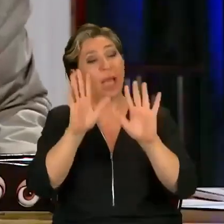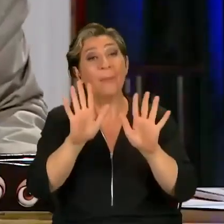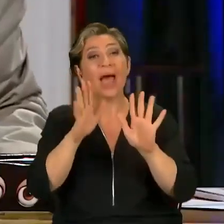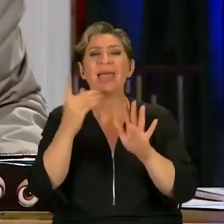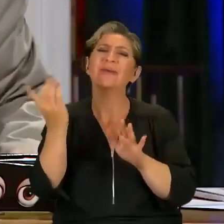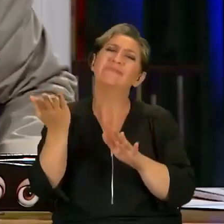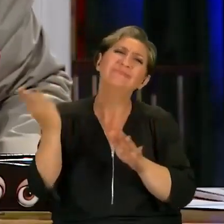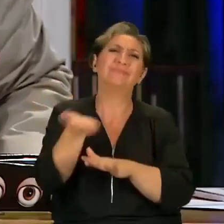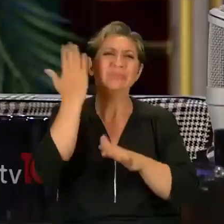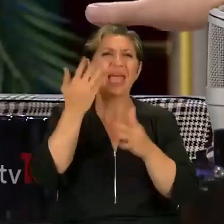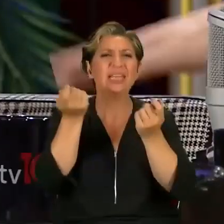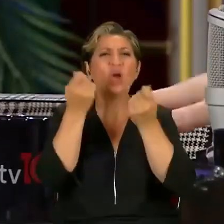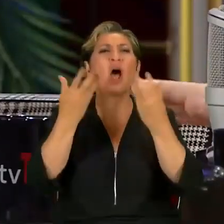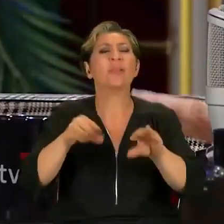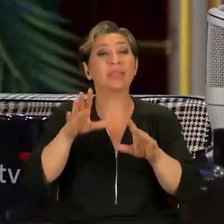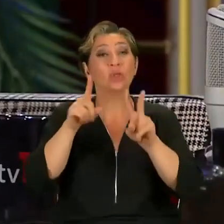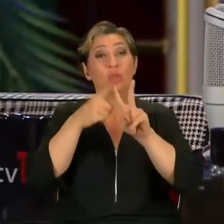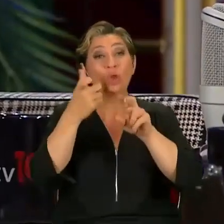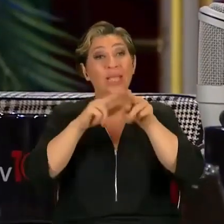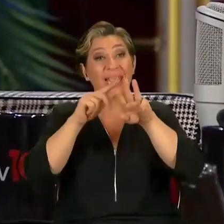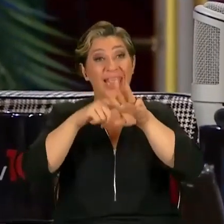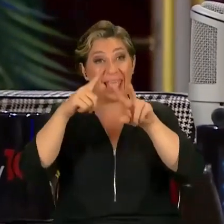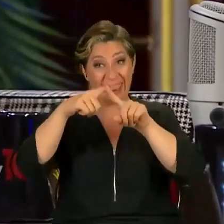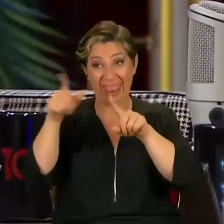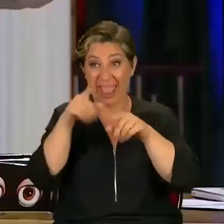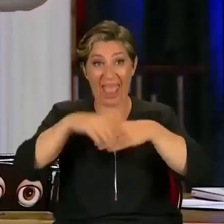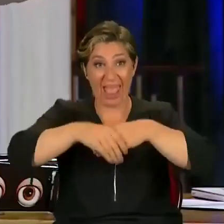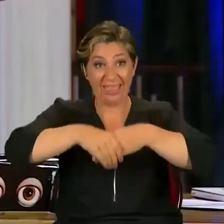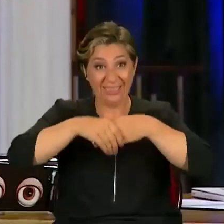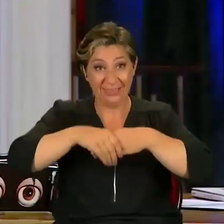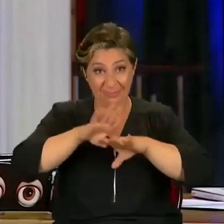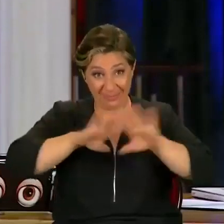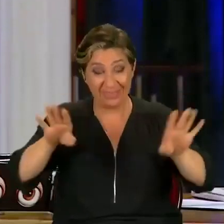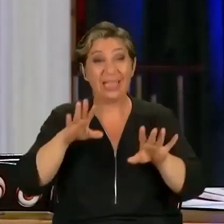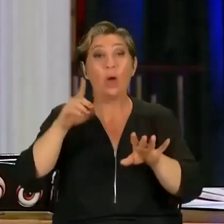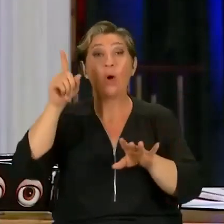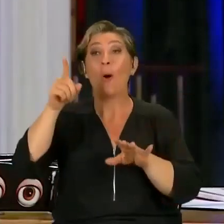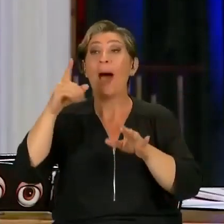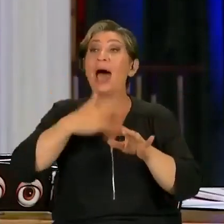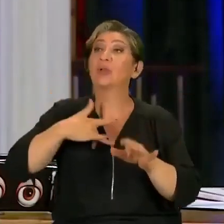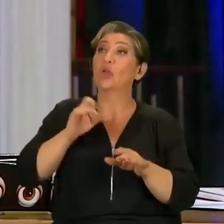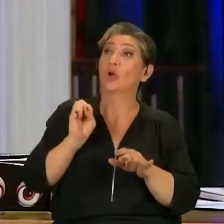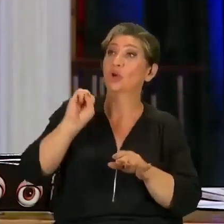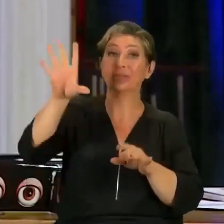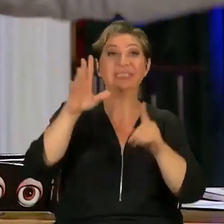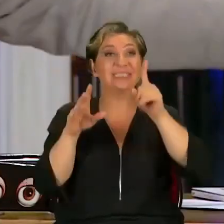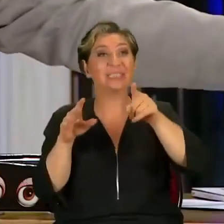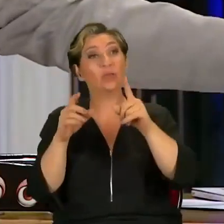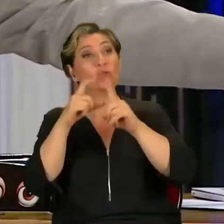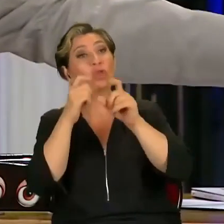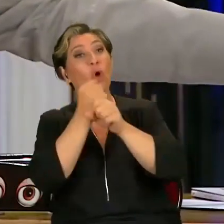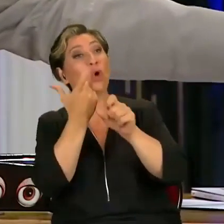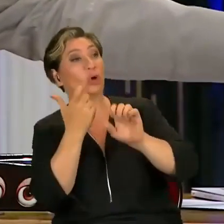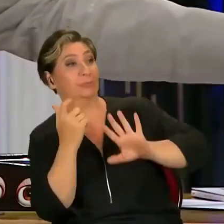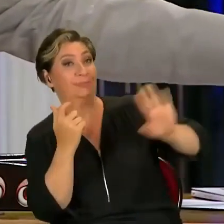De ki işler yolunda gitmedi. Vallahi Nüket'le anlaştıracağım sizi. Nüket'i mesela Batı Anadolu'ya gönderdiğimde sizi de